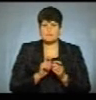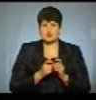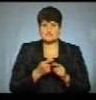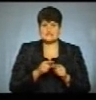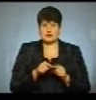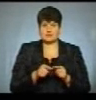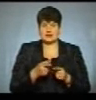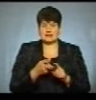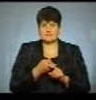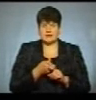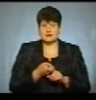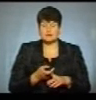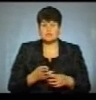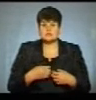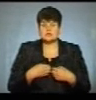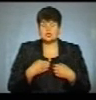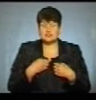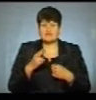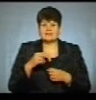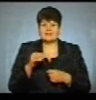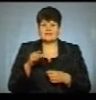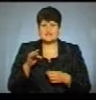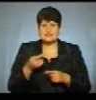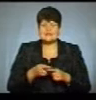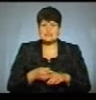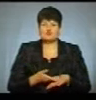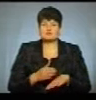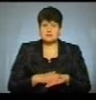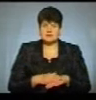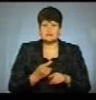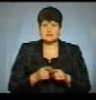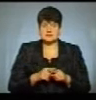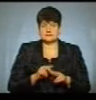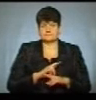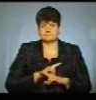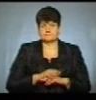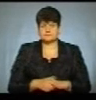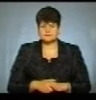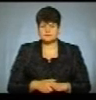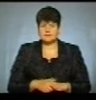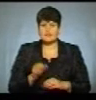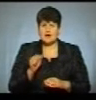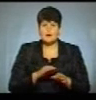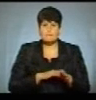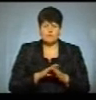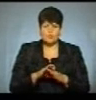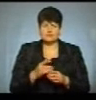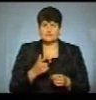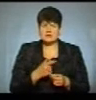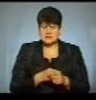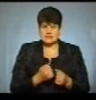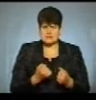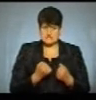Адже найстрашніше в дифтерії – це є ускладнення і це є летальність. А повністю вакцинація